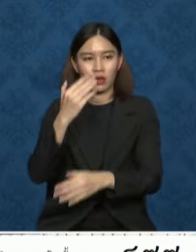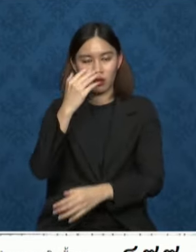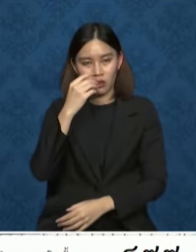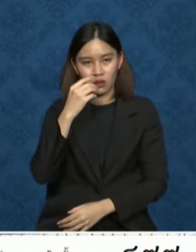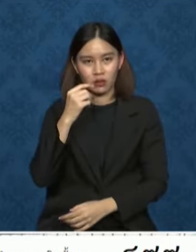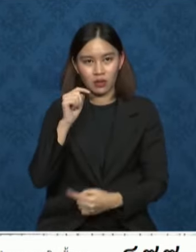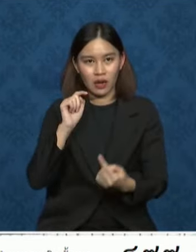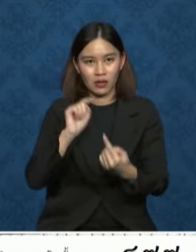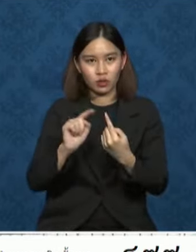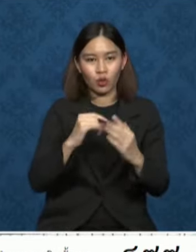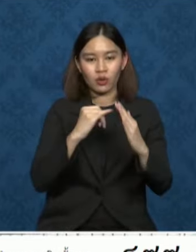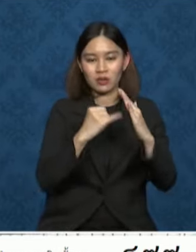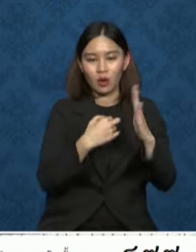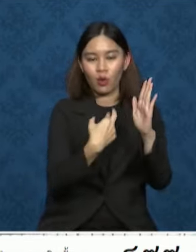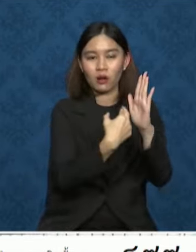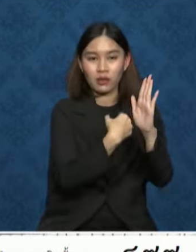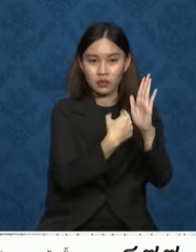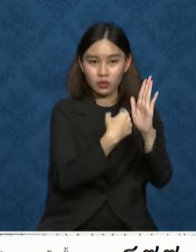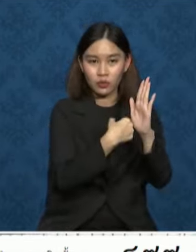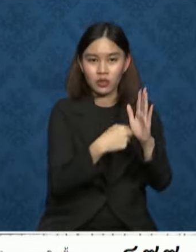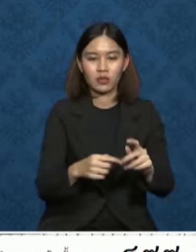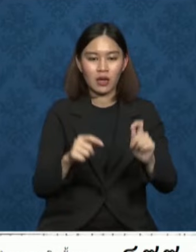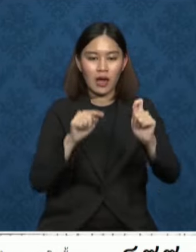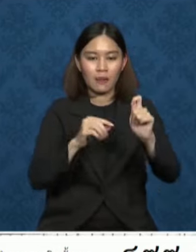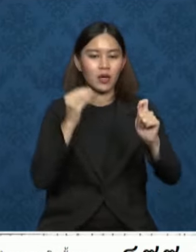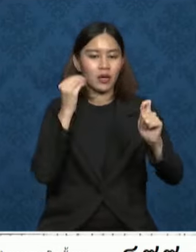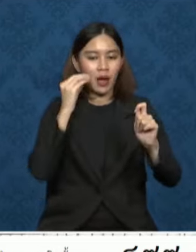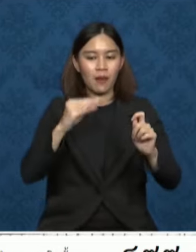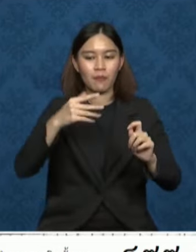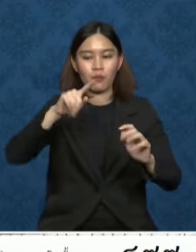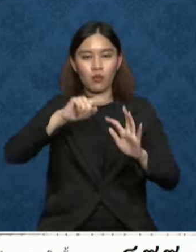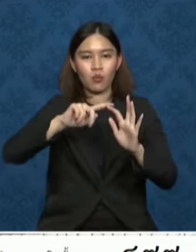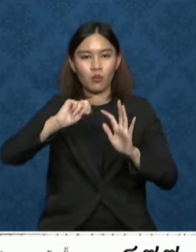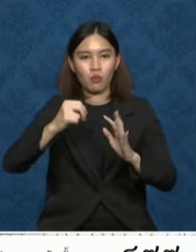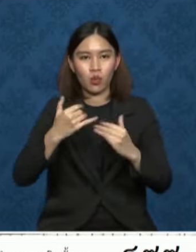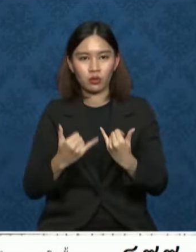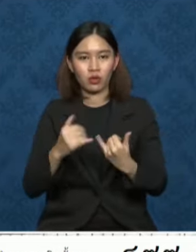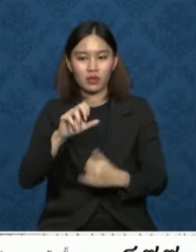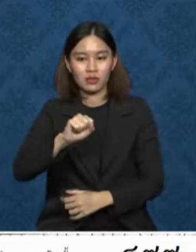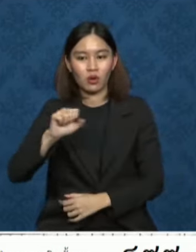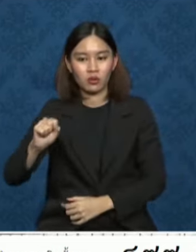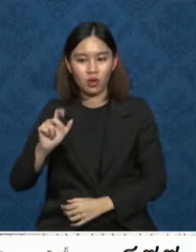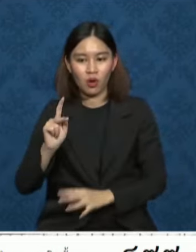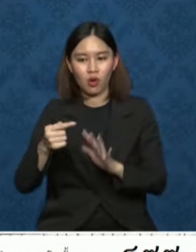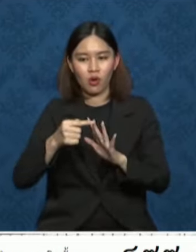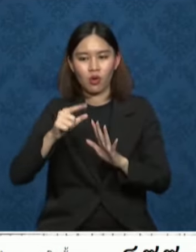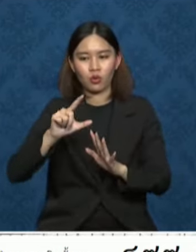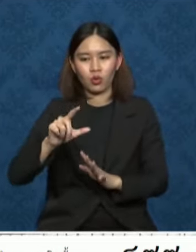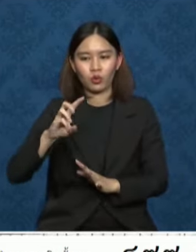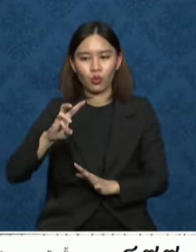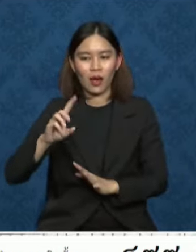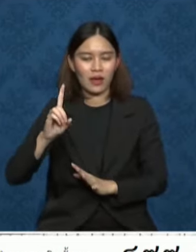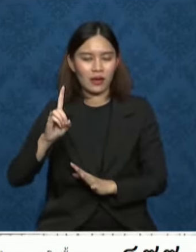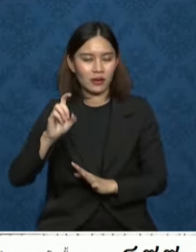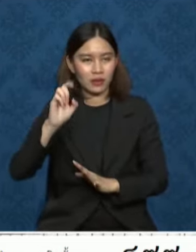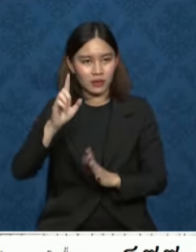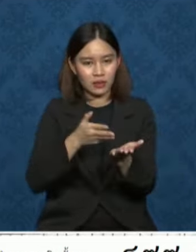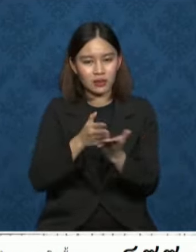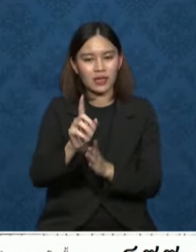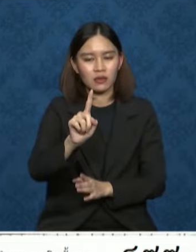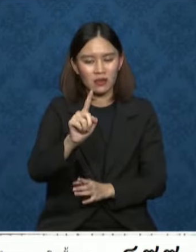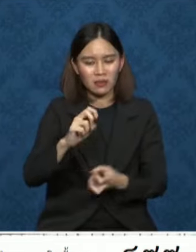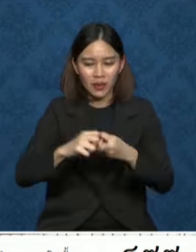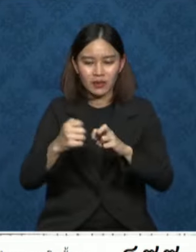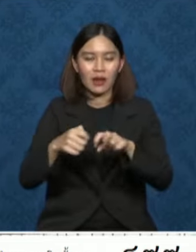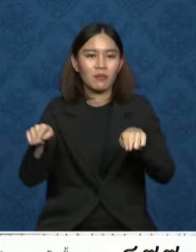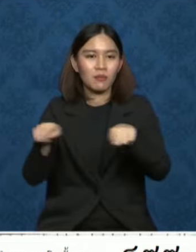การณนเกิดขึ้ใจหวรรุบี โยเฉพาะอำเภอบโปรของผมตอนนี้ท่สอๆ กูวดี นบอมอนบรดีอยู่เขตหนึราบุรีก็มปญหาเหอน